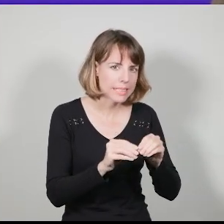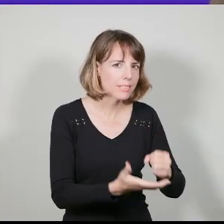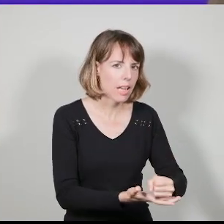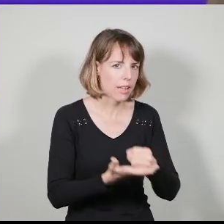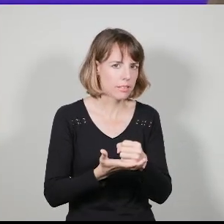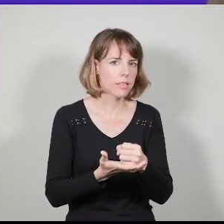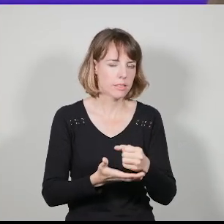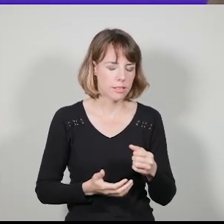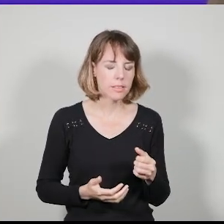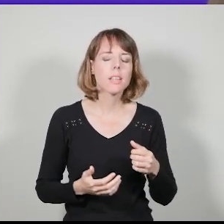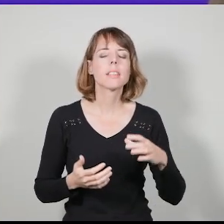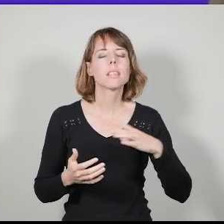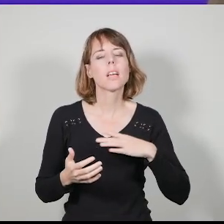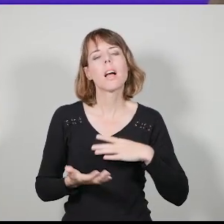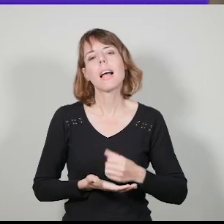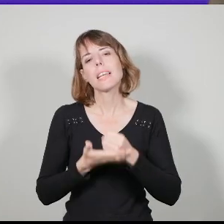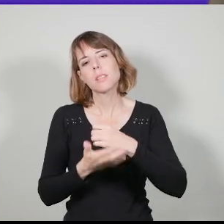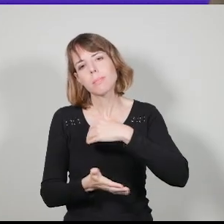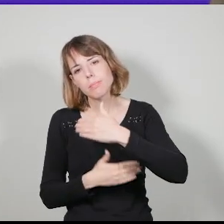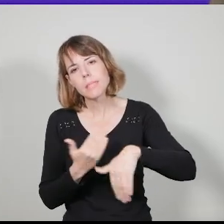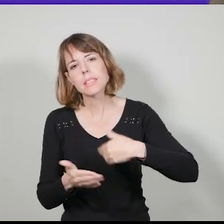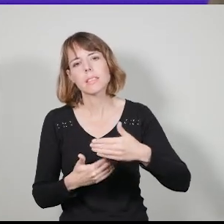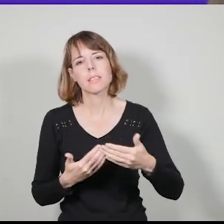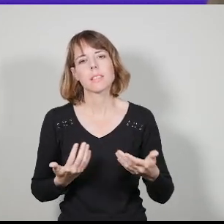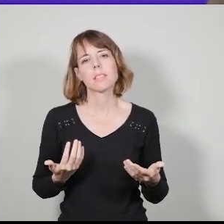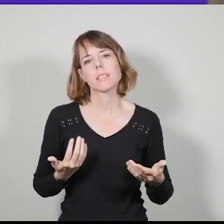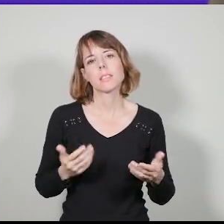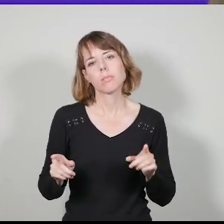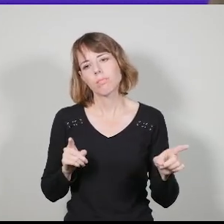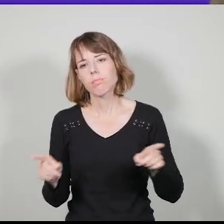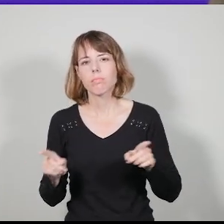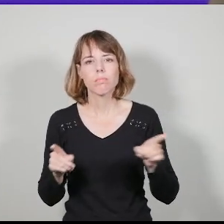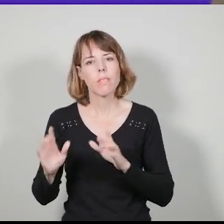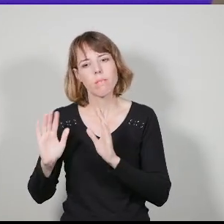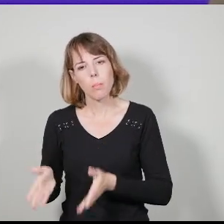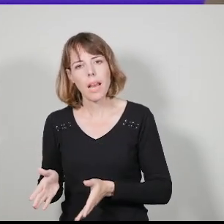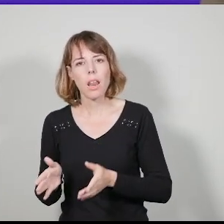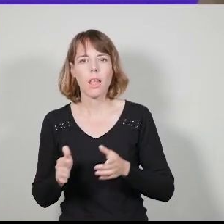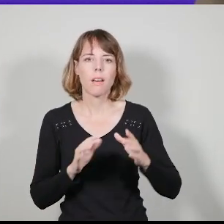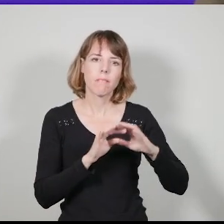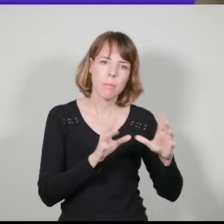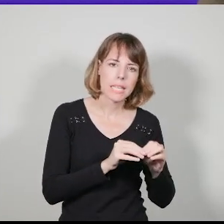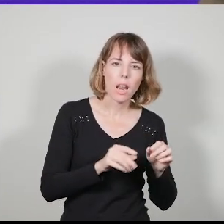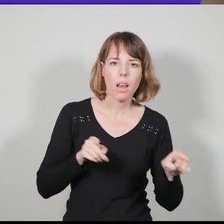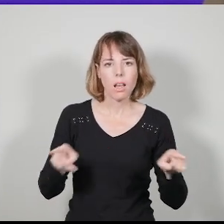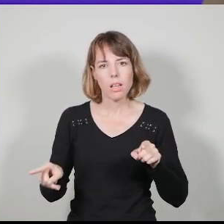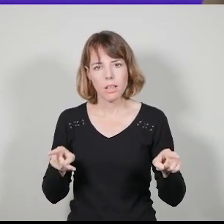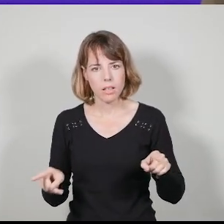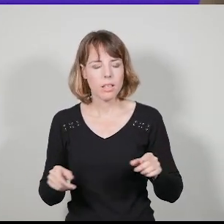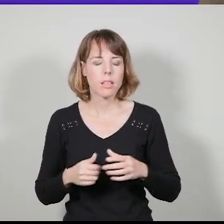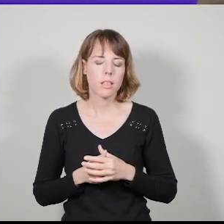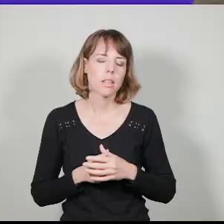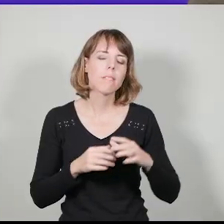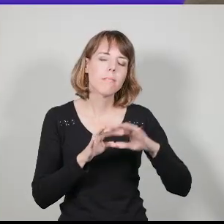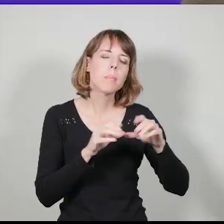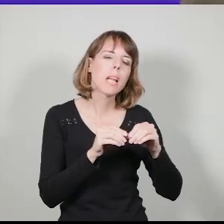aussi de l'aide mixte, donc qui mixe effectivement l'aide formelle, l'aide familiale, familiale élargie